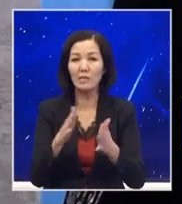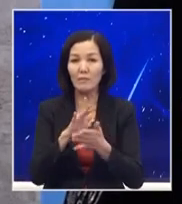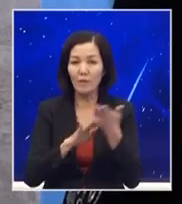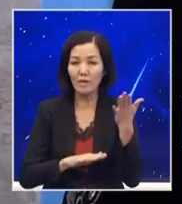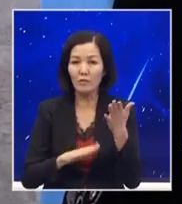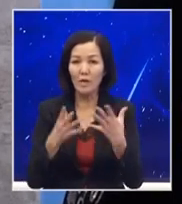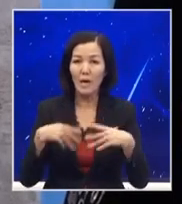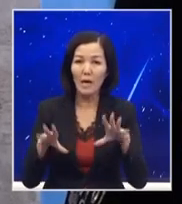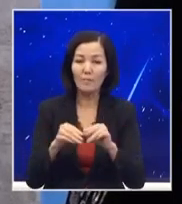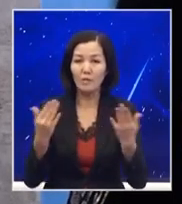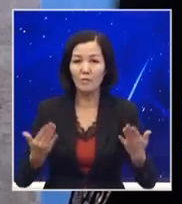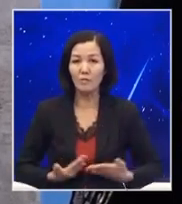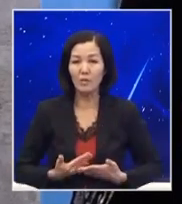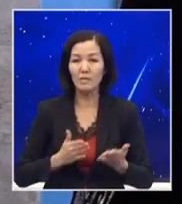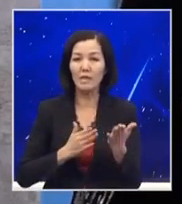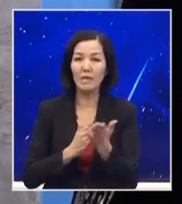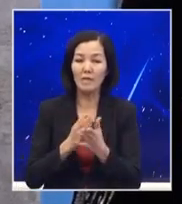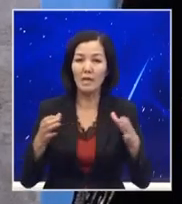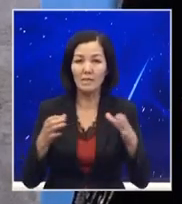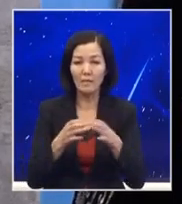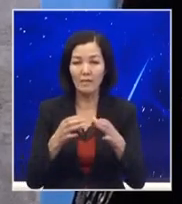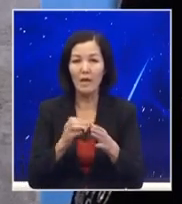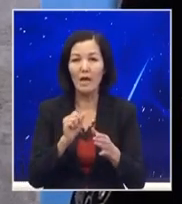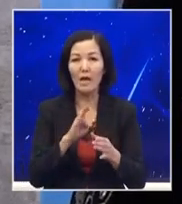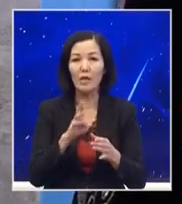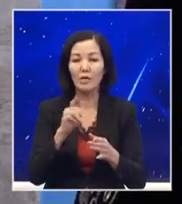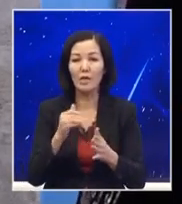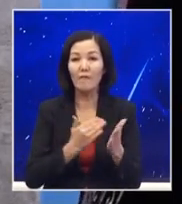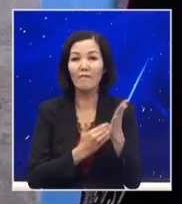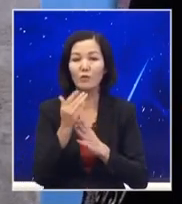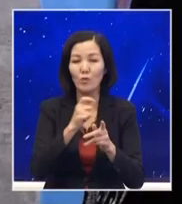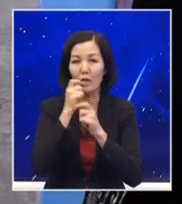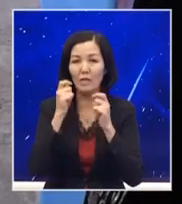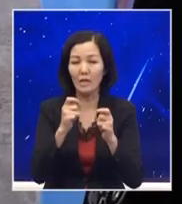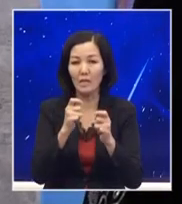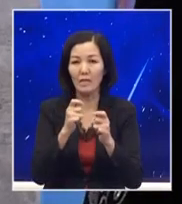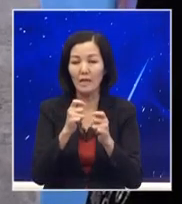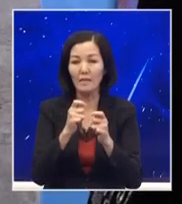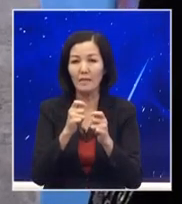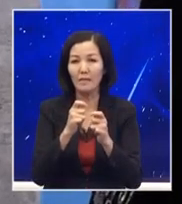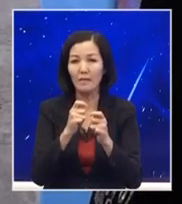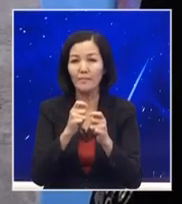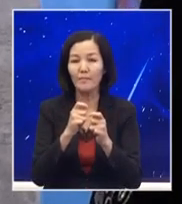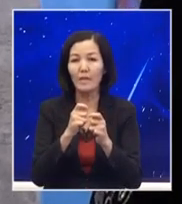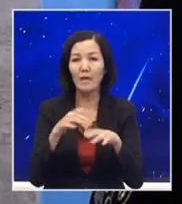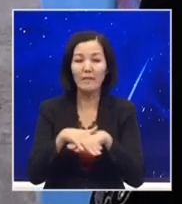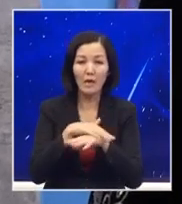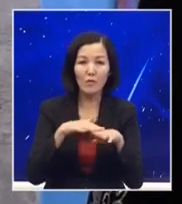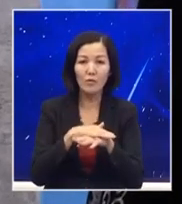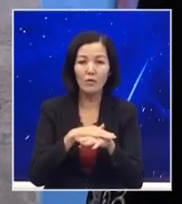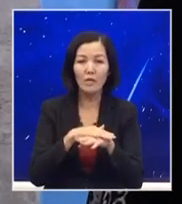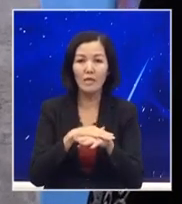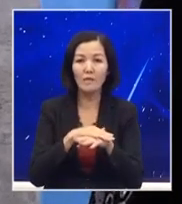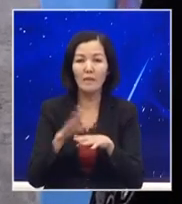продолжаю общественную жизнь в ансамбле «Ардагер Ажелер». Я считаю, что высокая награда, которой я удостоилась, по праву может называться народной. Ею оценен